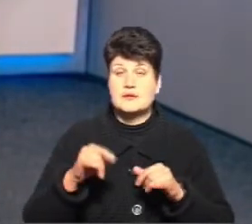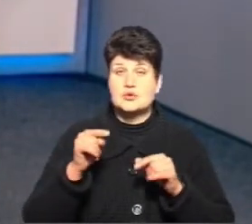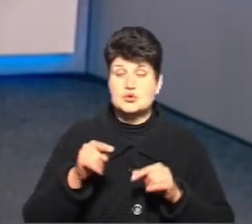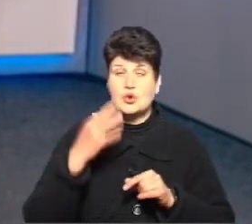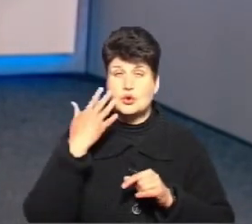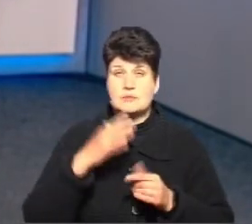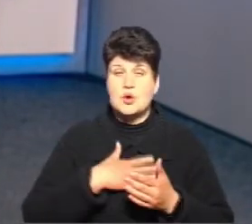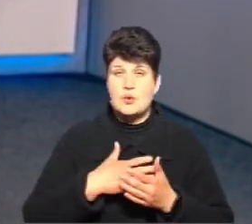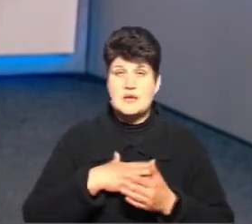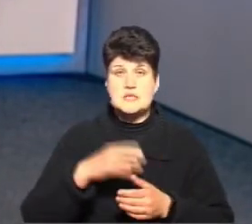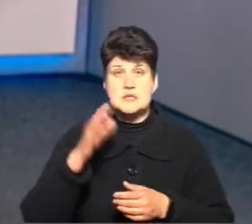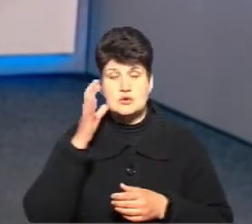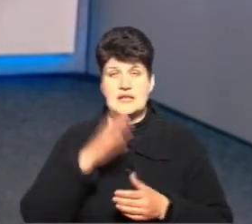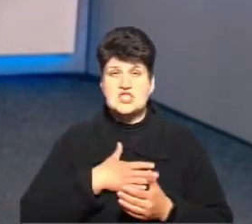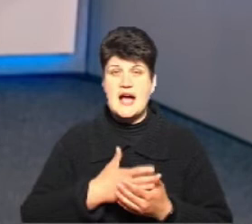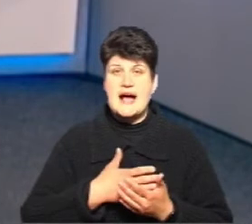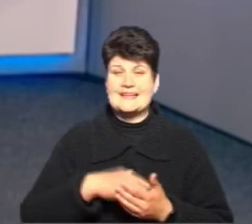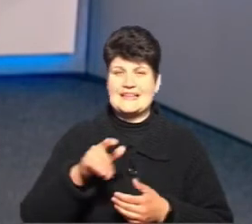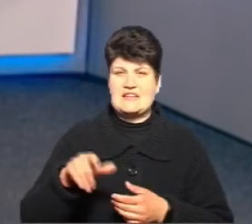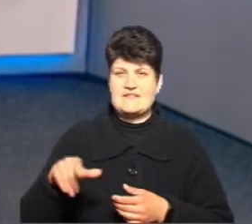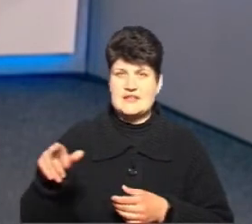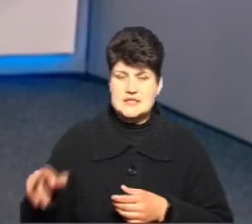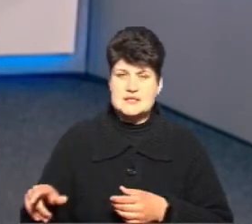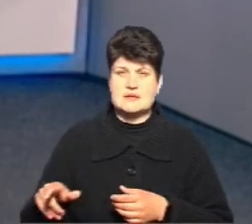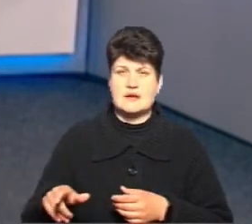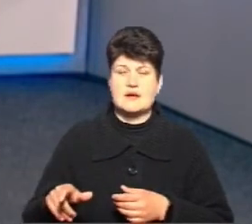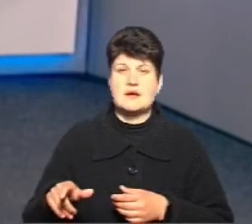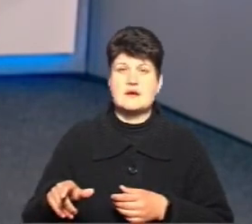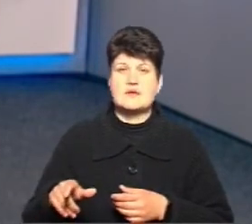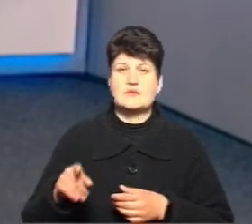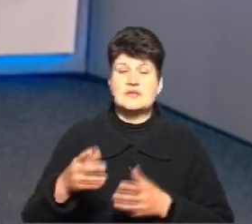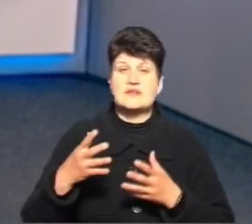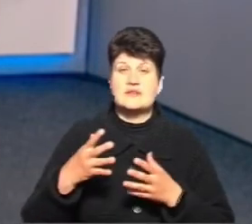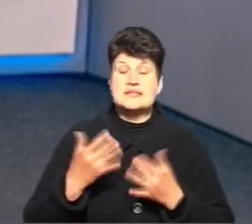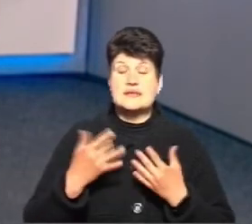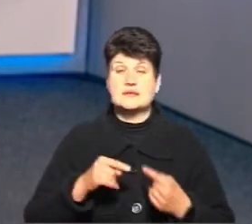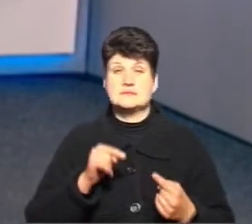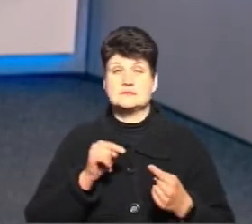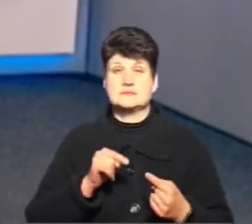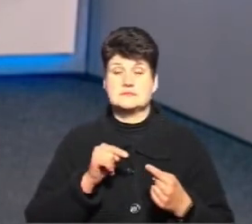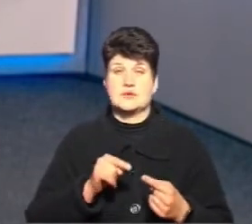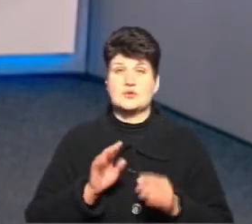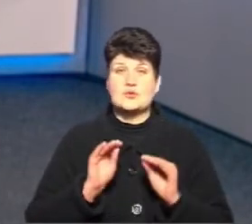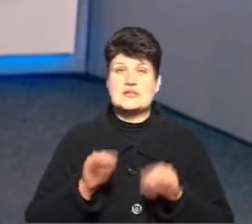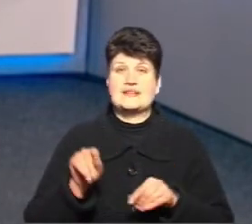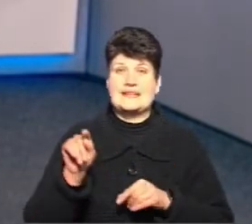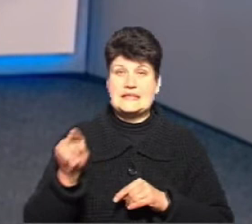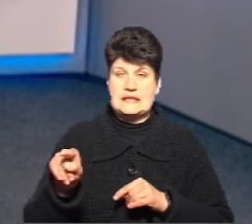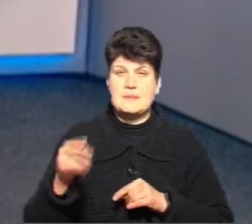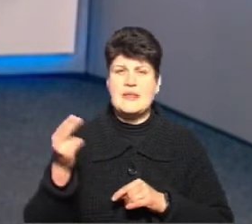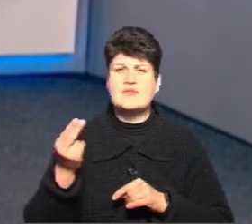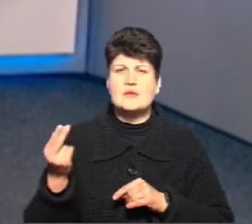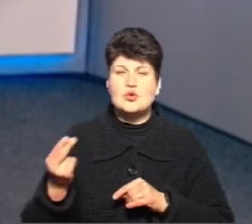наші активісти, я скажу деколи активісти, може горе активісти, вони настільки заперечували, щоб встановити там, навіть намалювати на схемі, що там має